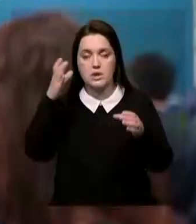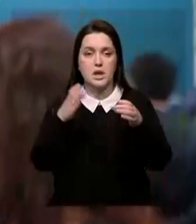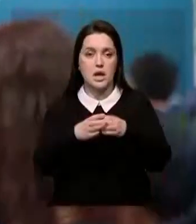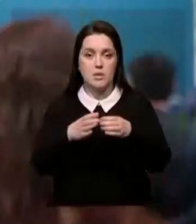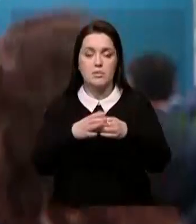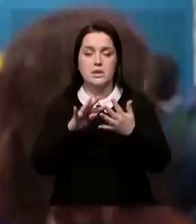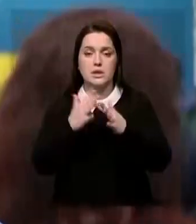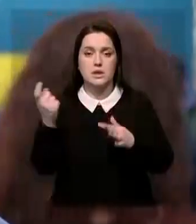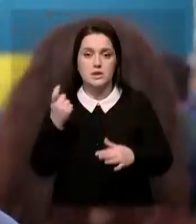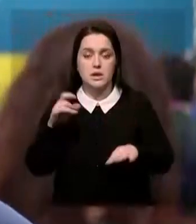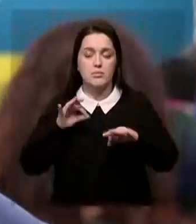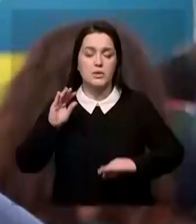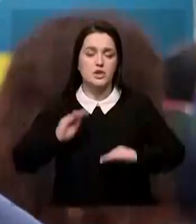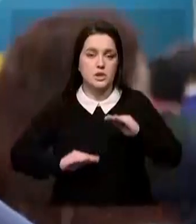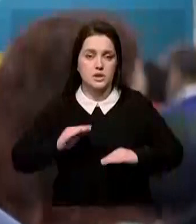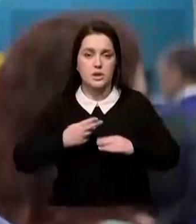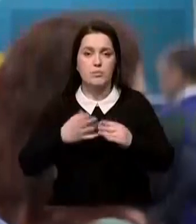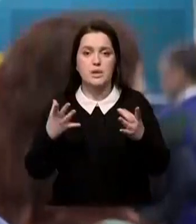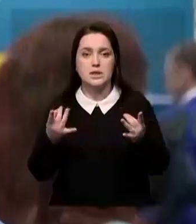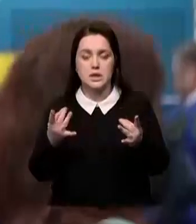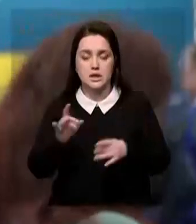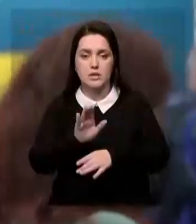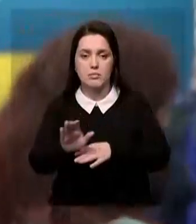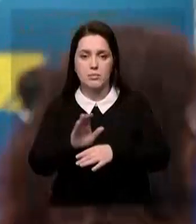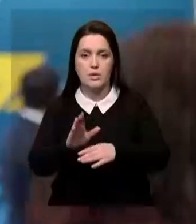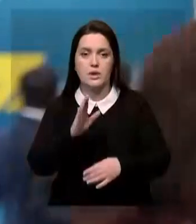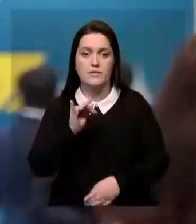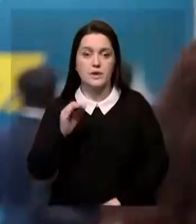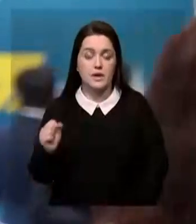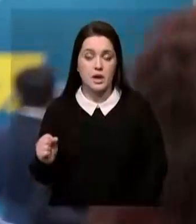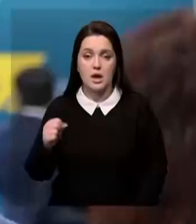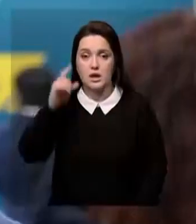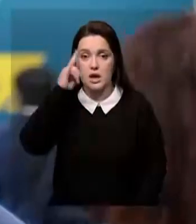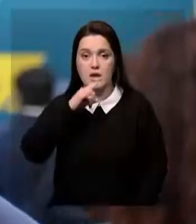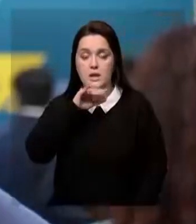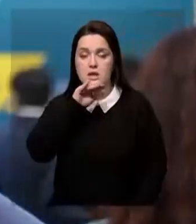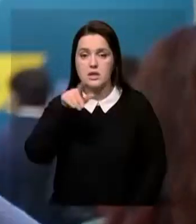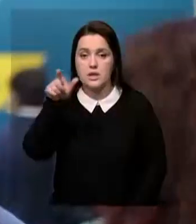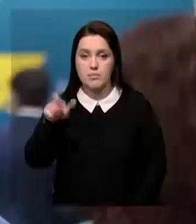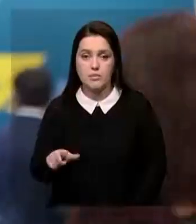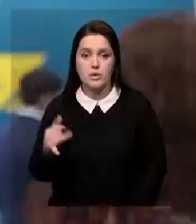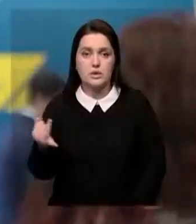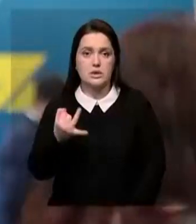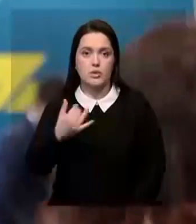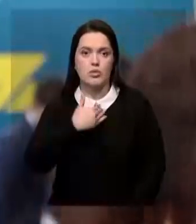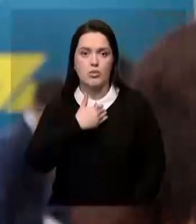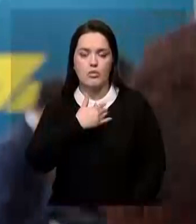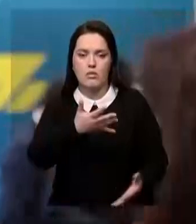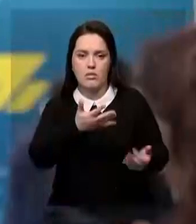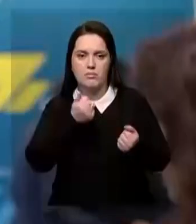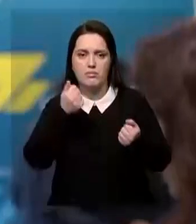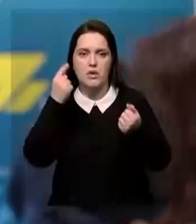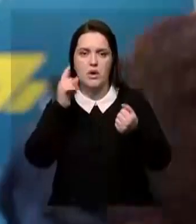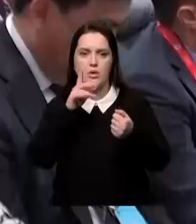являются сельскохозяйственное машиностроение, сырьевая промышленность и ВИА. Казахстанские специалисты заинтересованы в немецких экспертизах,